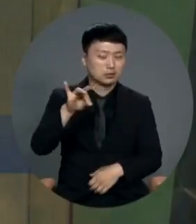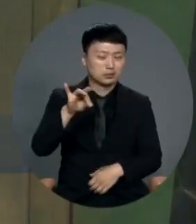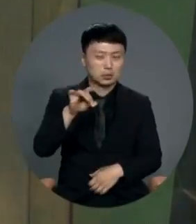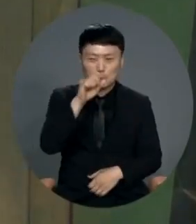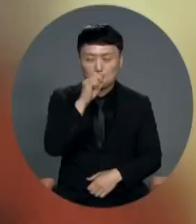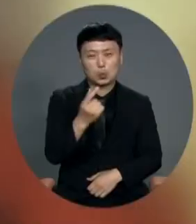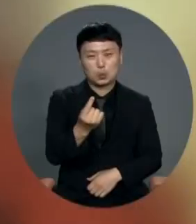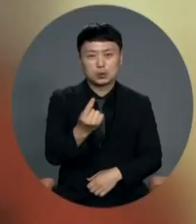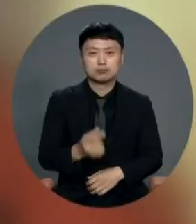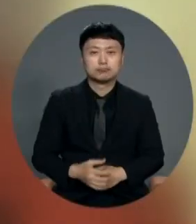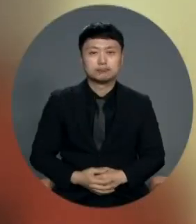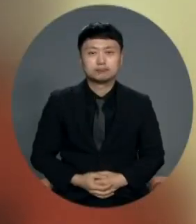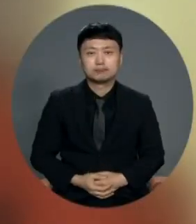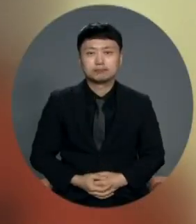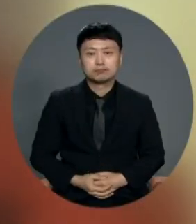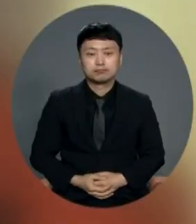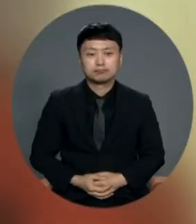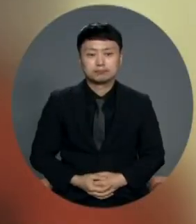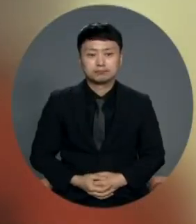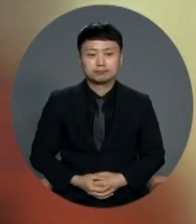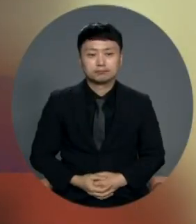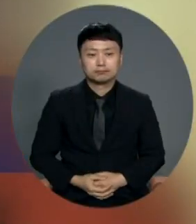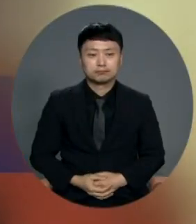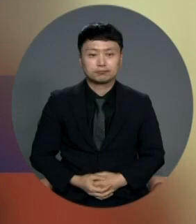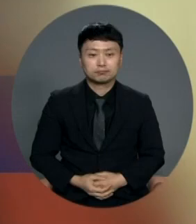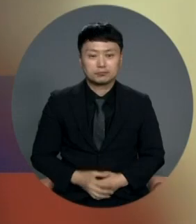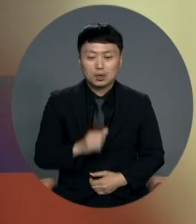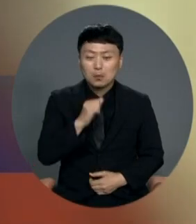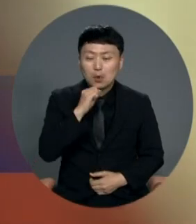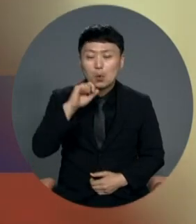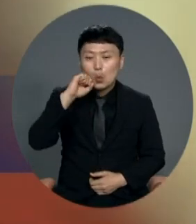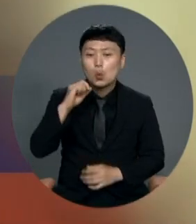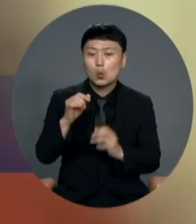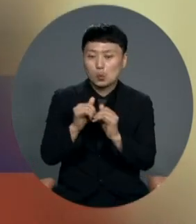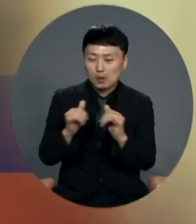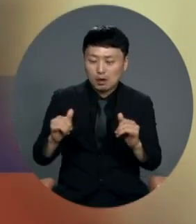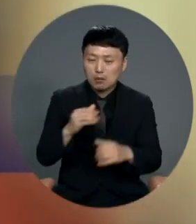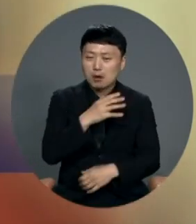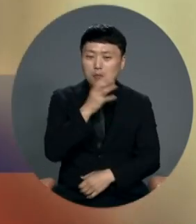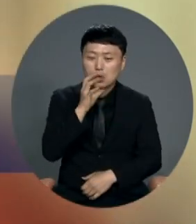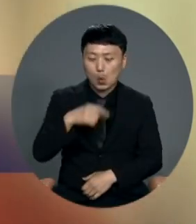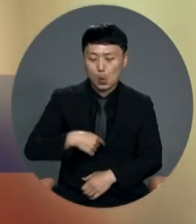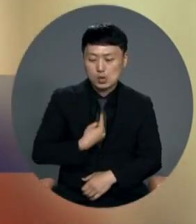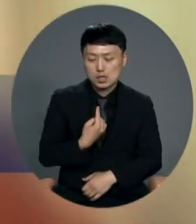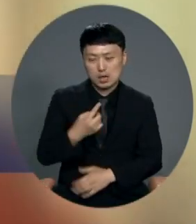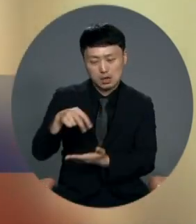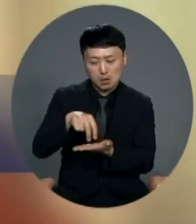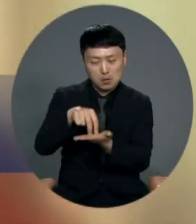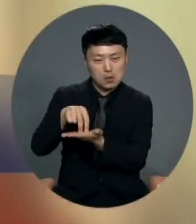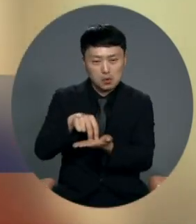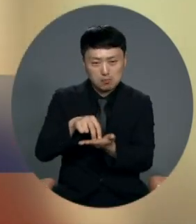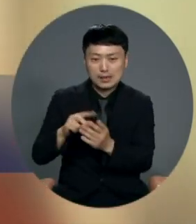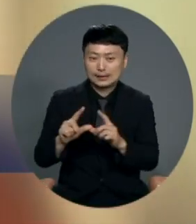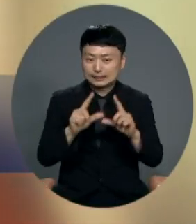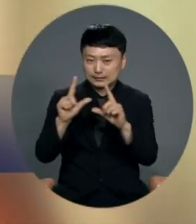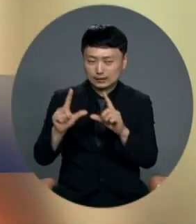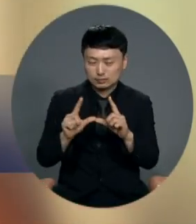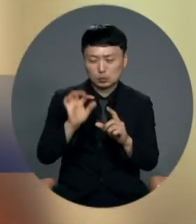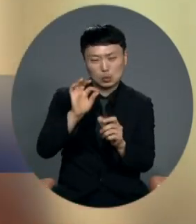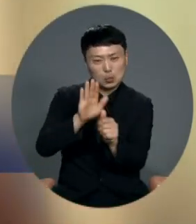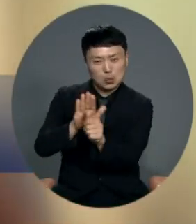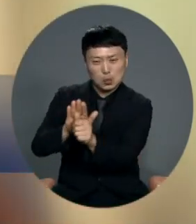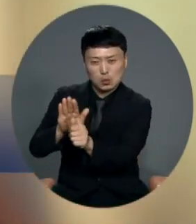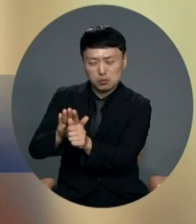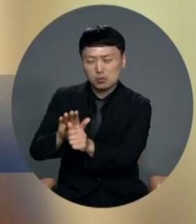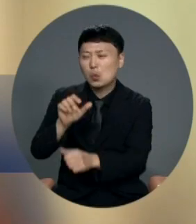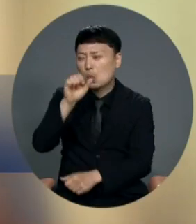그런 생각. 취약한 사람들을 위해가, 응? 그리고 고령자들 외에 혼자 돕고 노인들 그런 데 쓰면